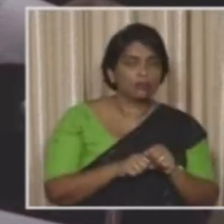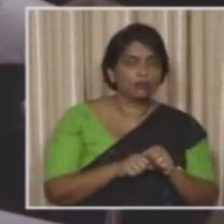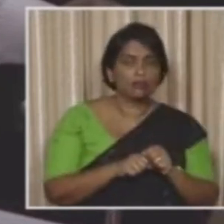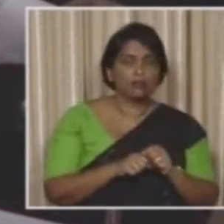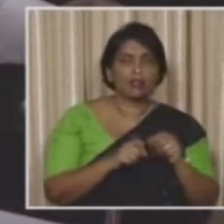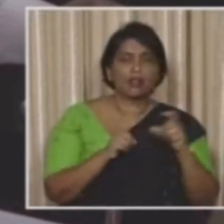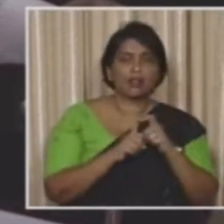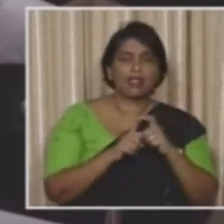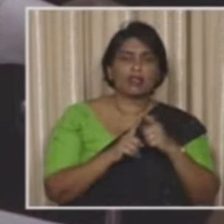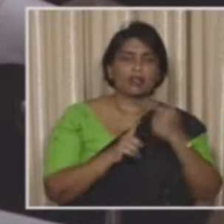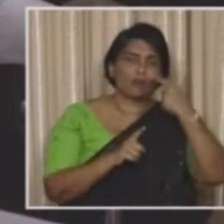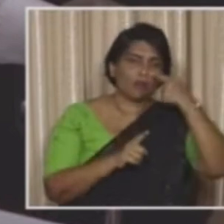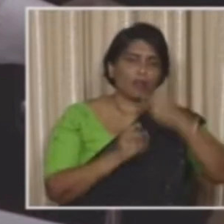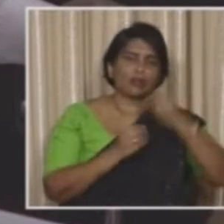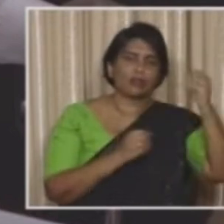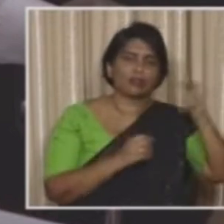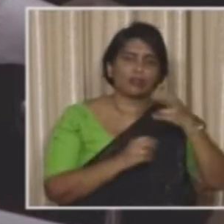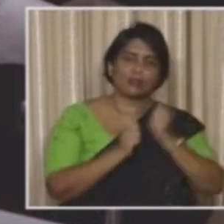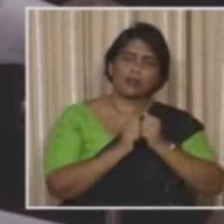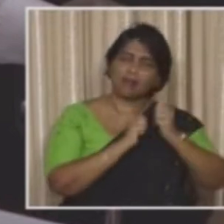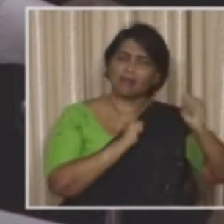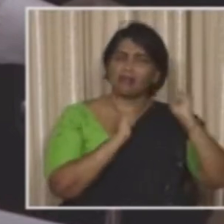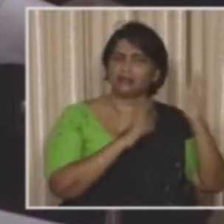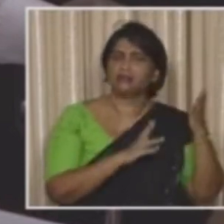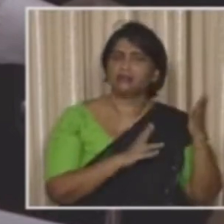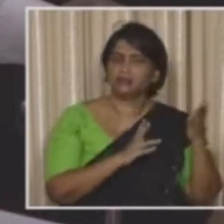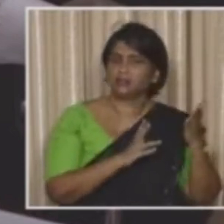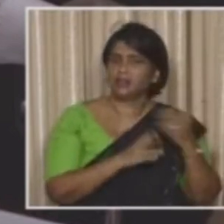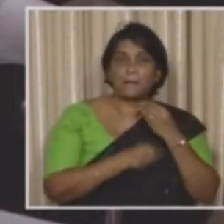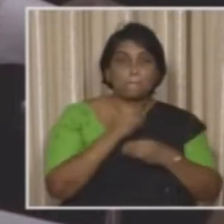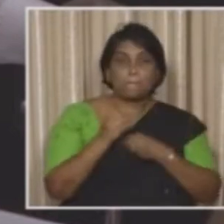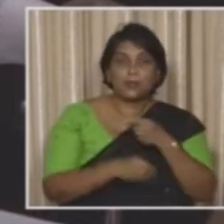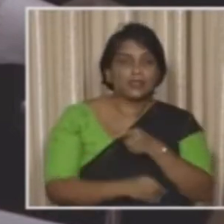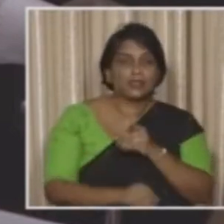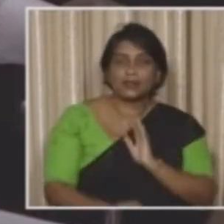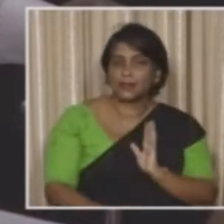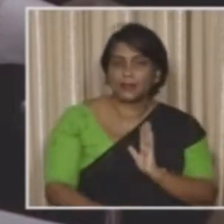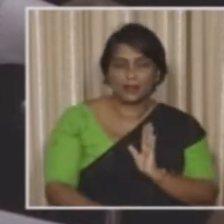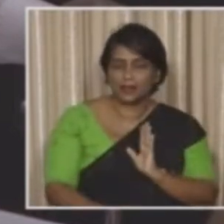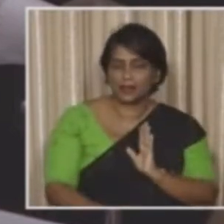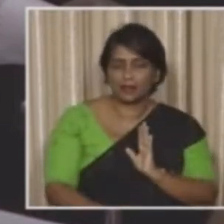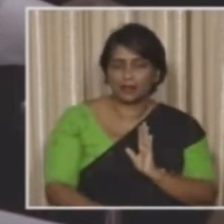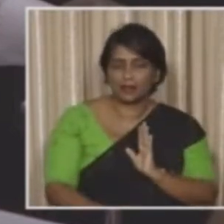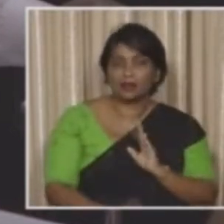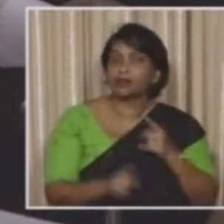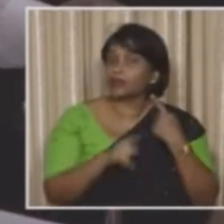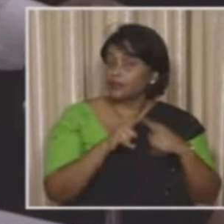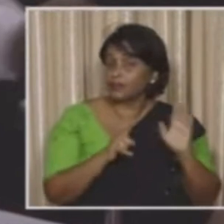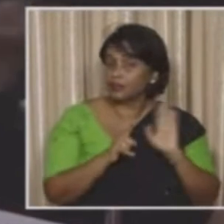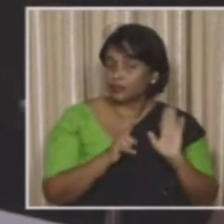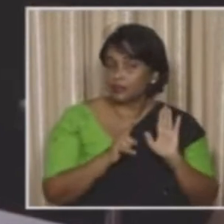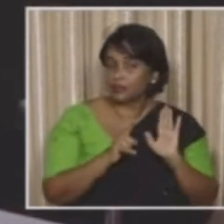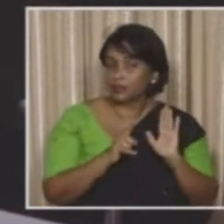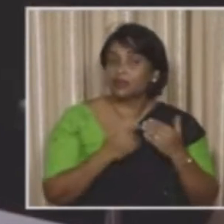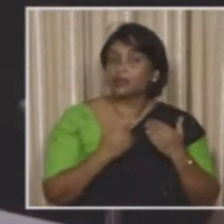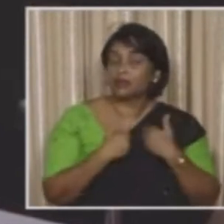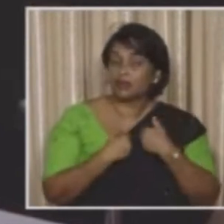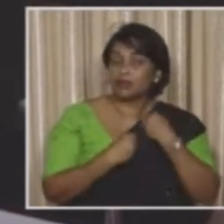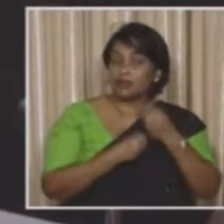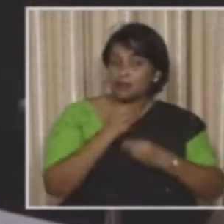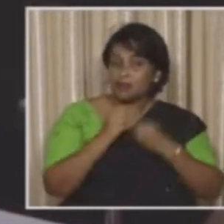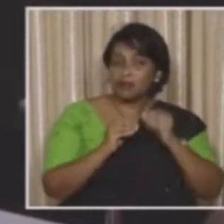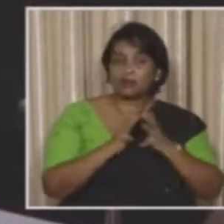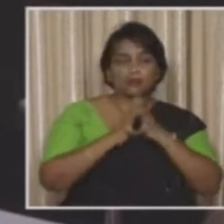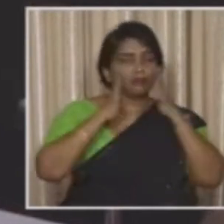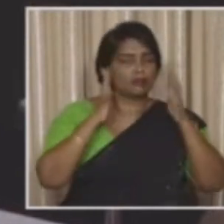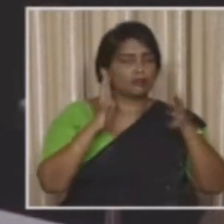ඩඩ්ලි මුදලාට දුන්නනම් ඔය සෙට් 250 කරනවා. ඒක ආයෝජන නෙවෙයි. ඒ විතරක් නෙවෙයි. අපි ආයෝජනවලදී